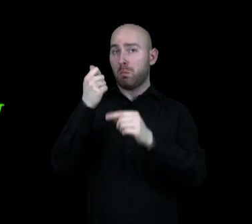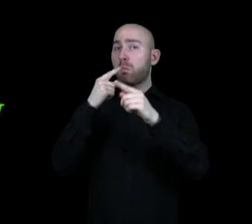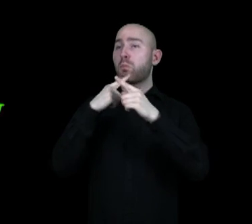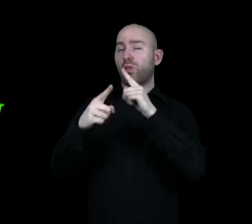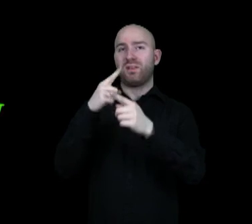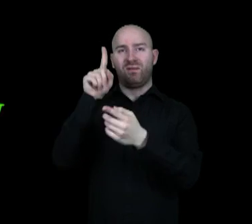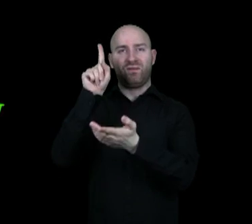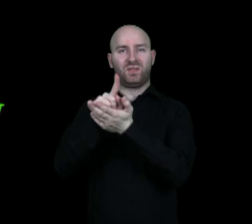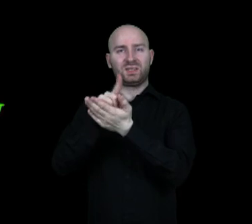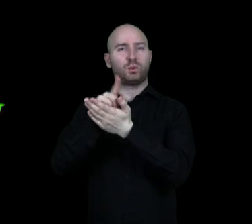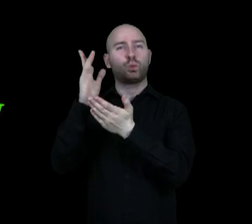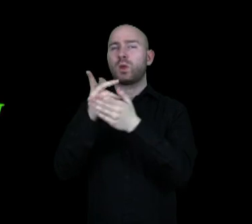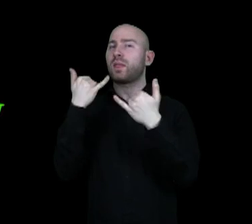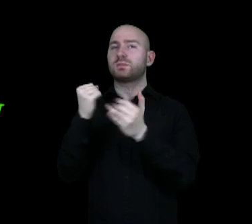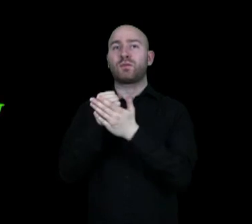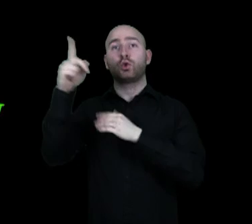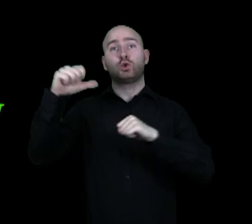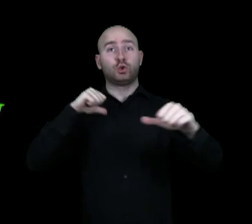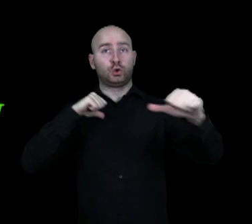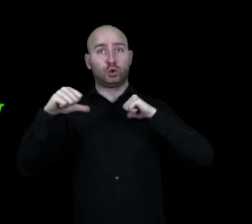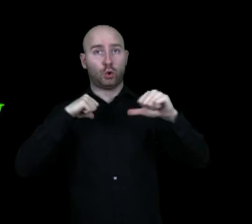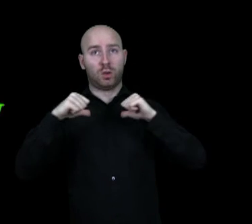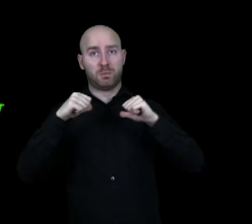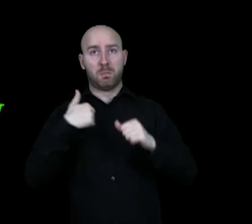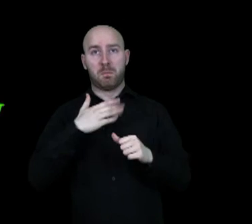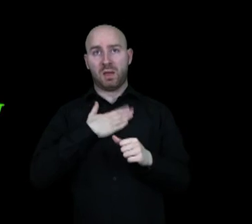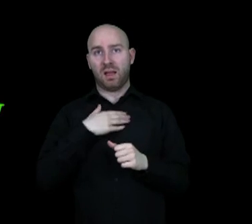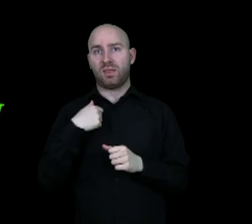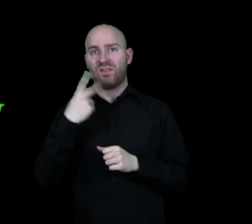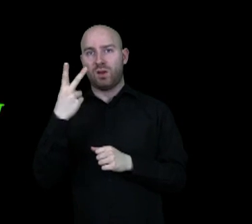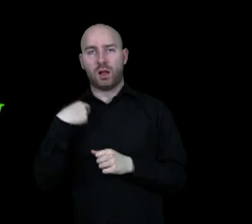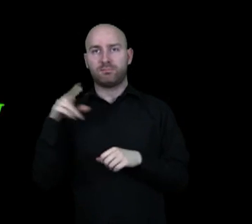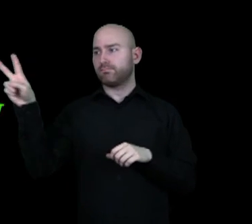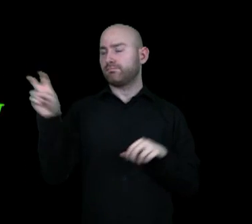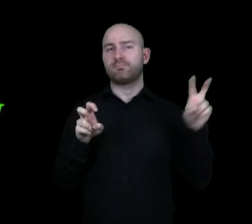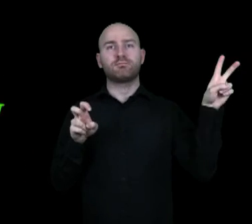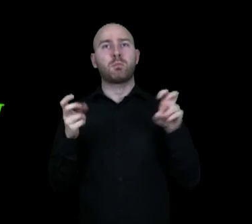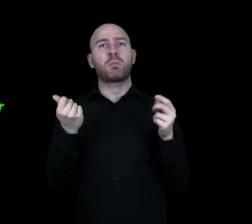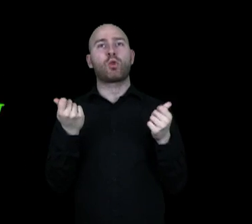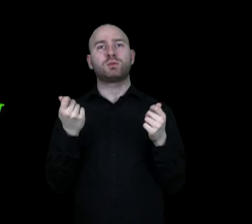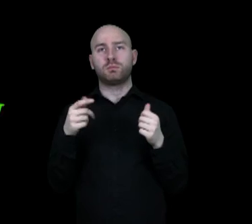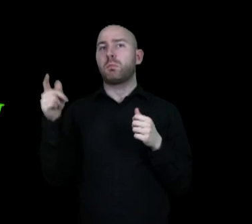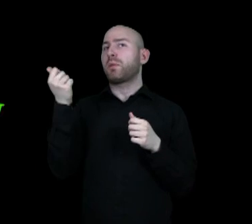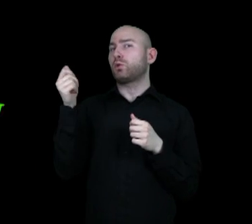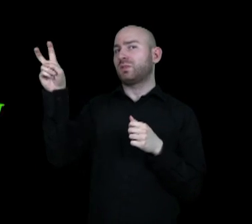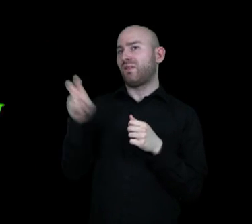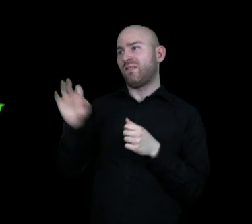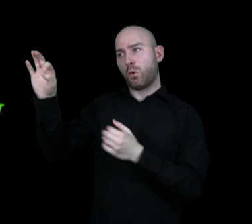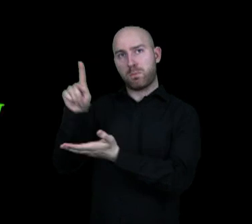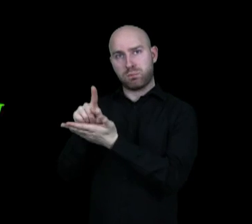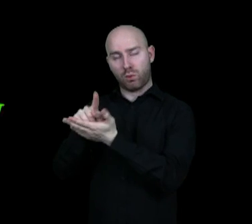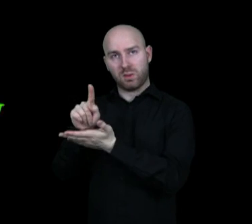rząd. Rząd ma dwa źródła dochodów do wydawania. To pieniądze z podatków, wpływy z